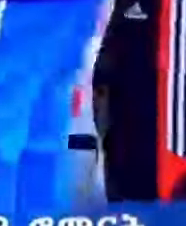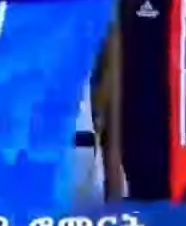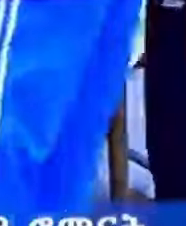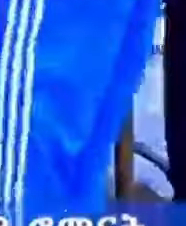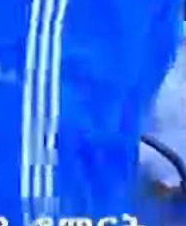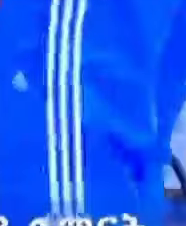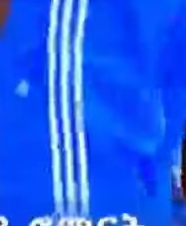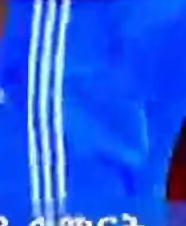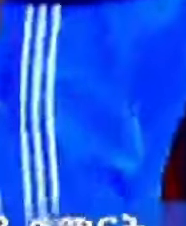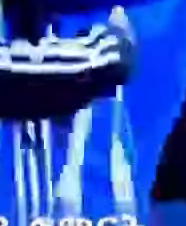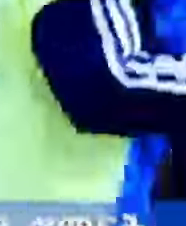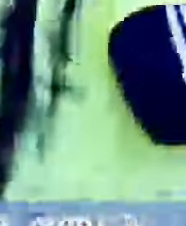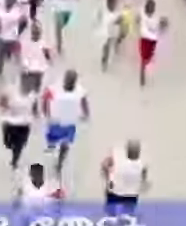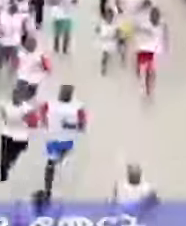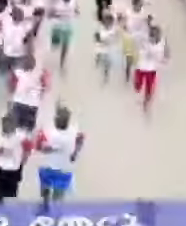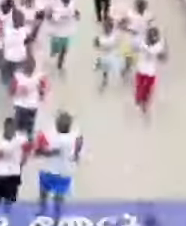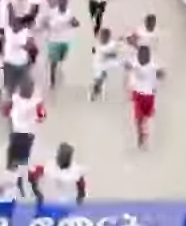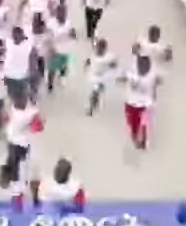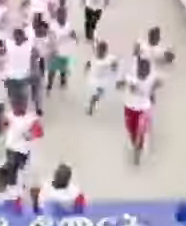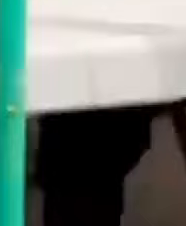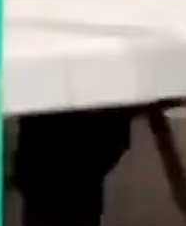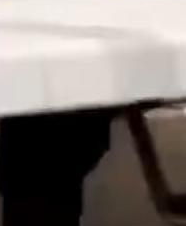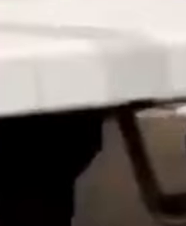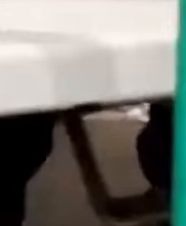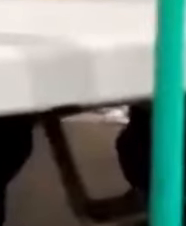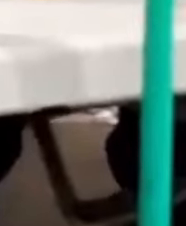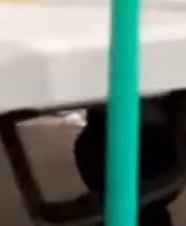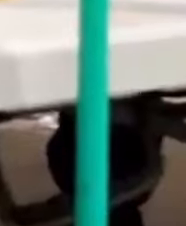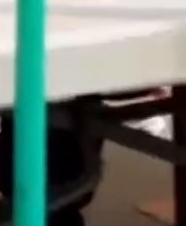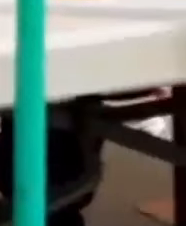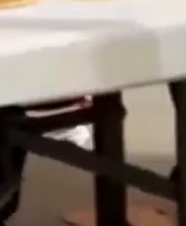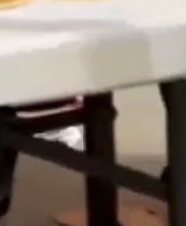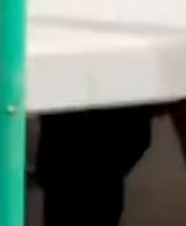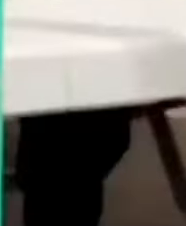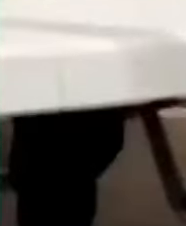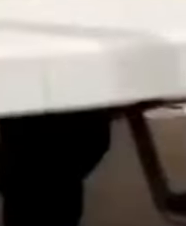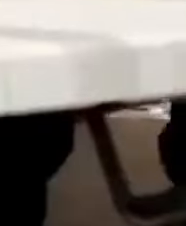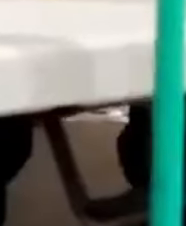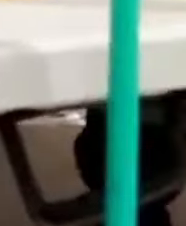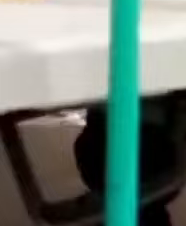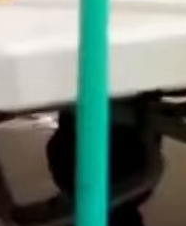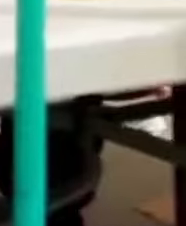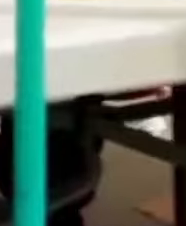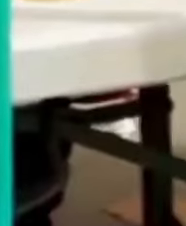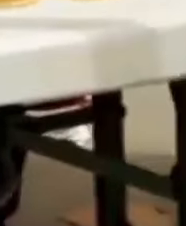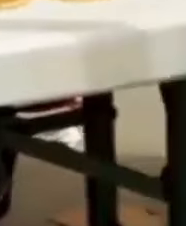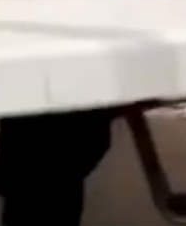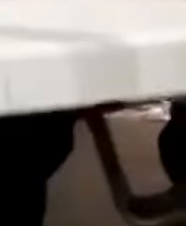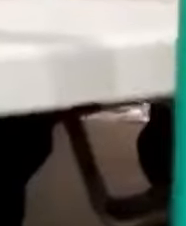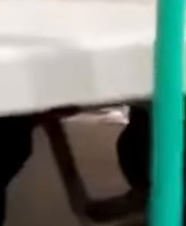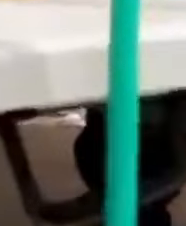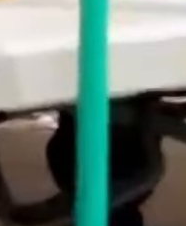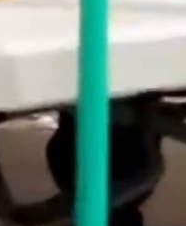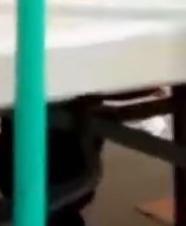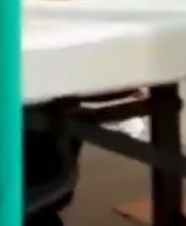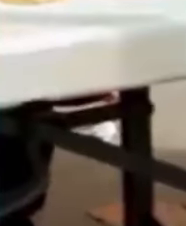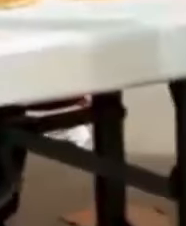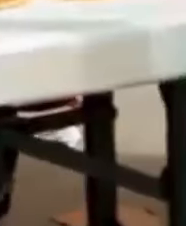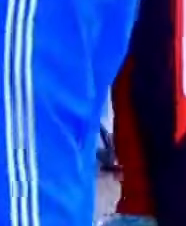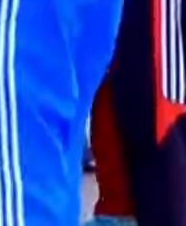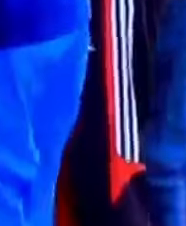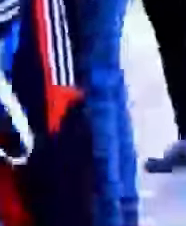ቲሸርት እና ተንበሽ በሸ ይርከብ ይፍጠኑ ቲሸርት በመዕዳግ ተሳተፍት ዝታሪኻው ጉያ ሁን ሜዳሊያ ተዳሊልኩም